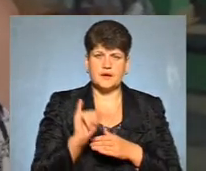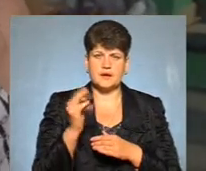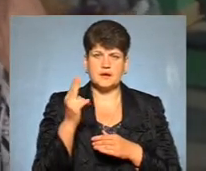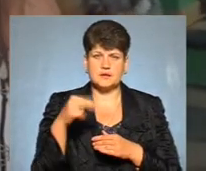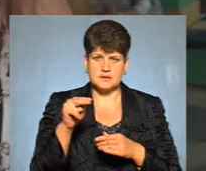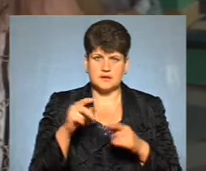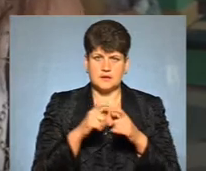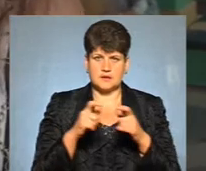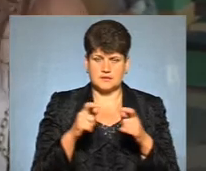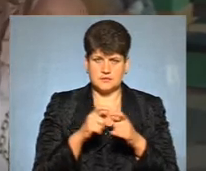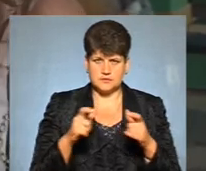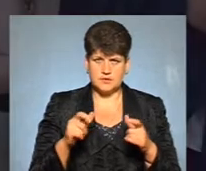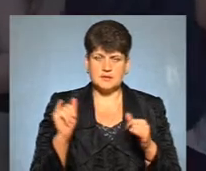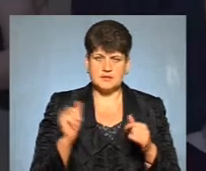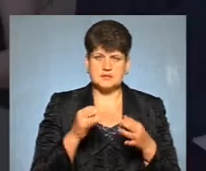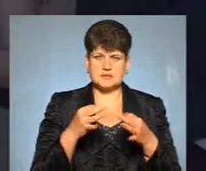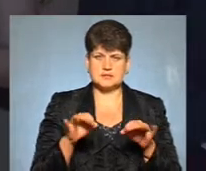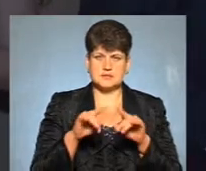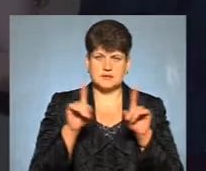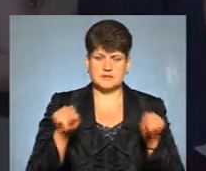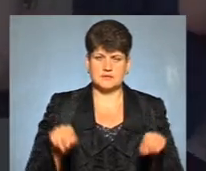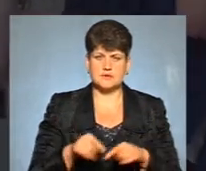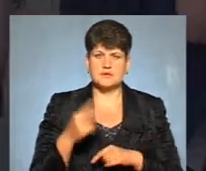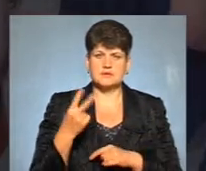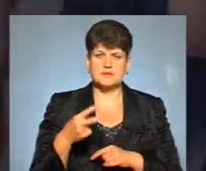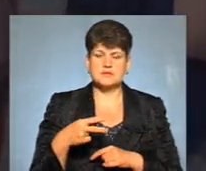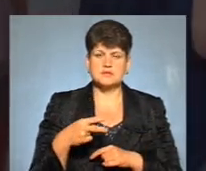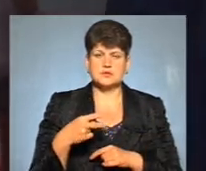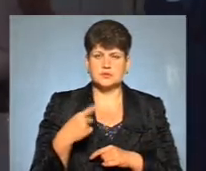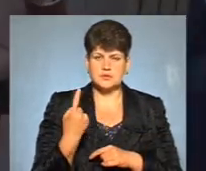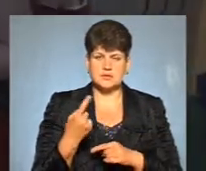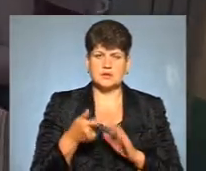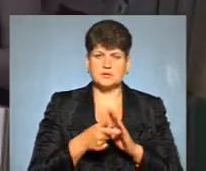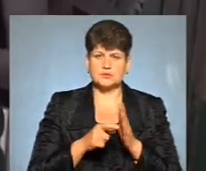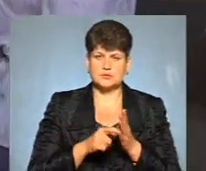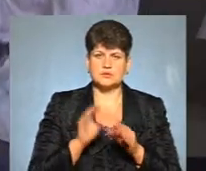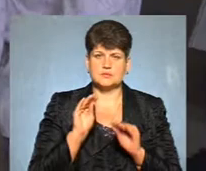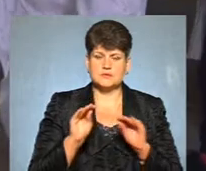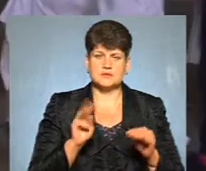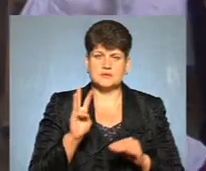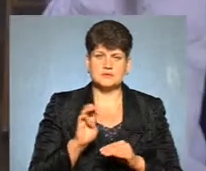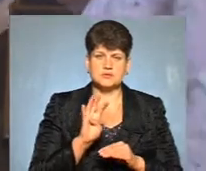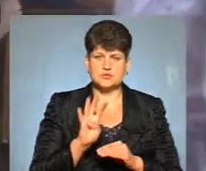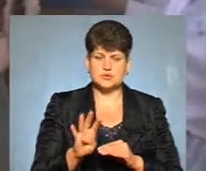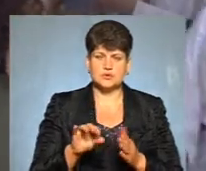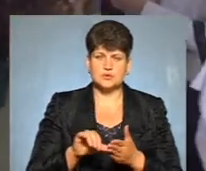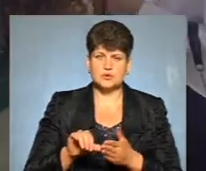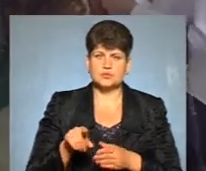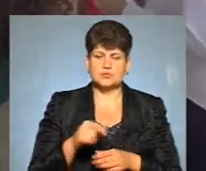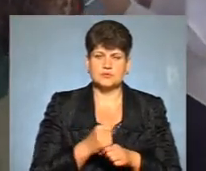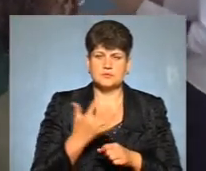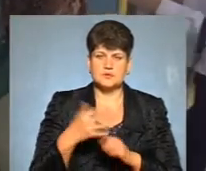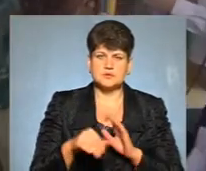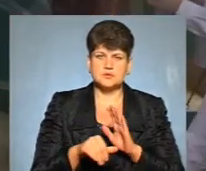має і сертифікат. У 21 аудиторії розмістили 304 учасники. Тут працюють 56